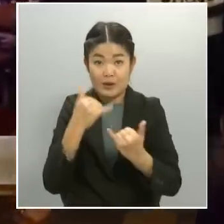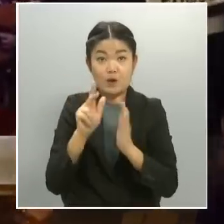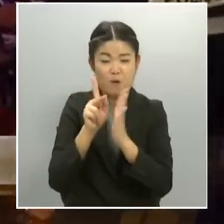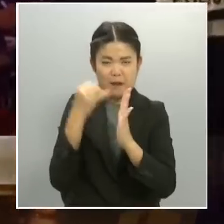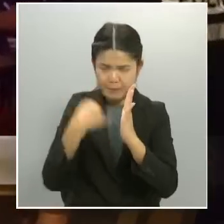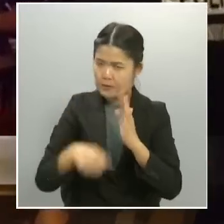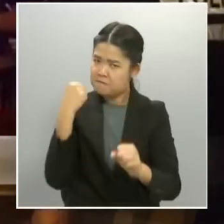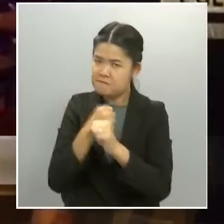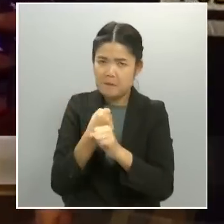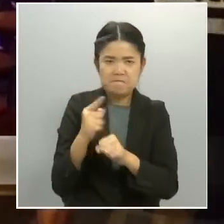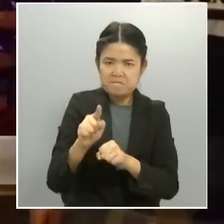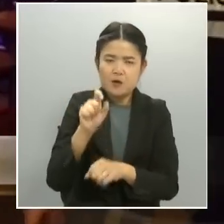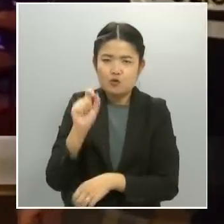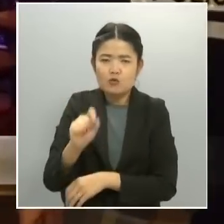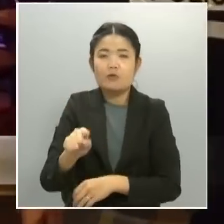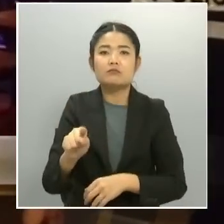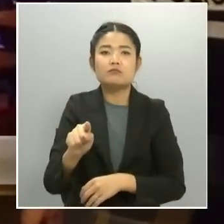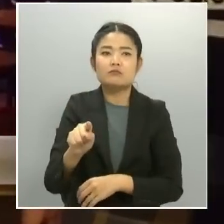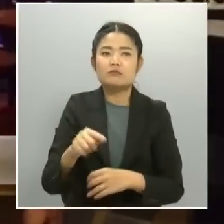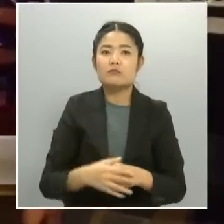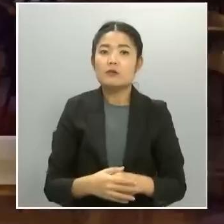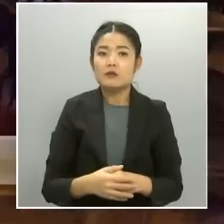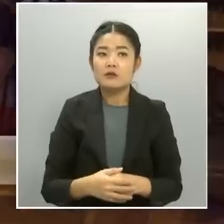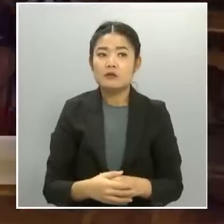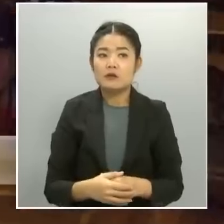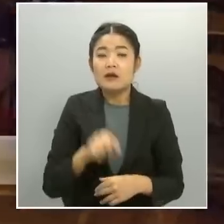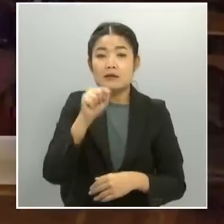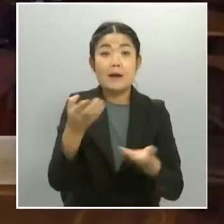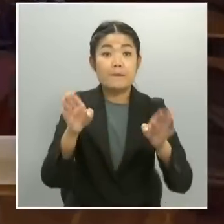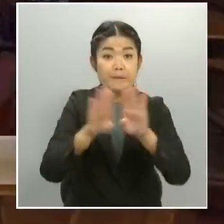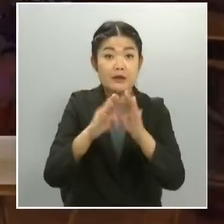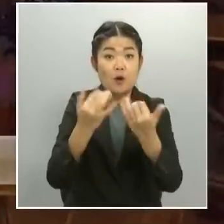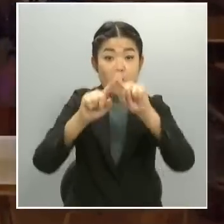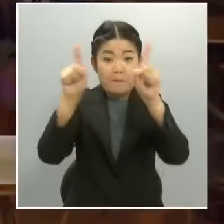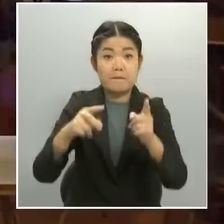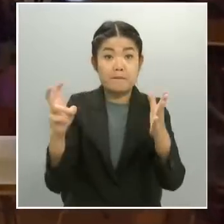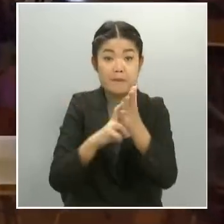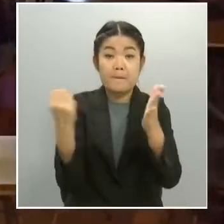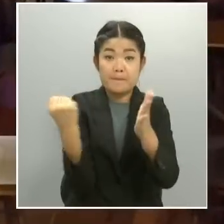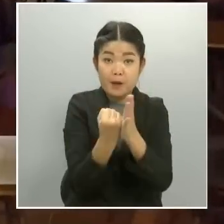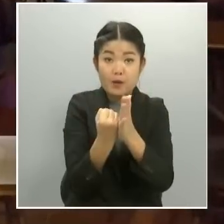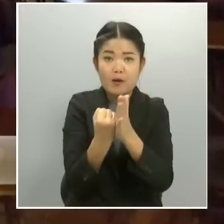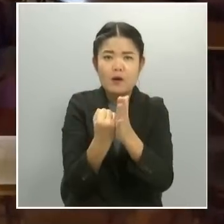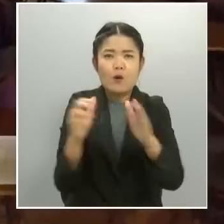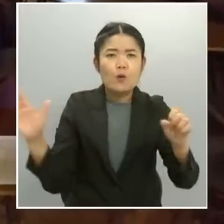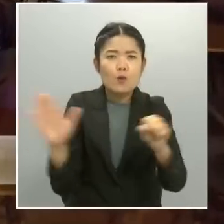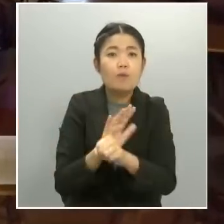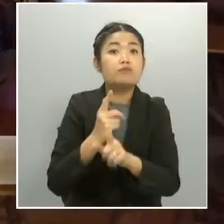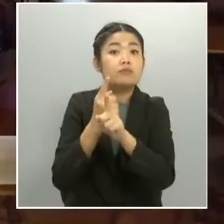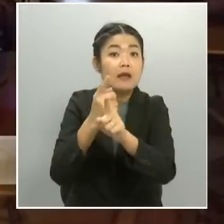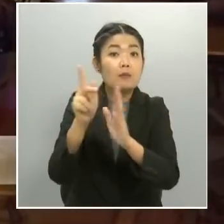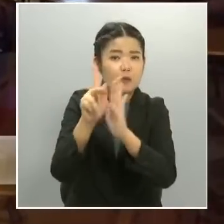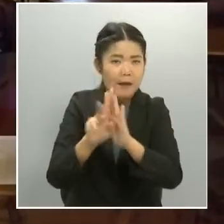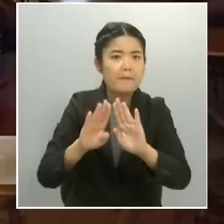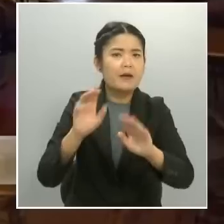การอย่างเต็มที่เราก็เฉียบขาดในส่วนอื่นให้ปิดไปก่อนจนกว่าจะมีใบอนุญาตครบถ้วนตามกฎหมายค่ะ เพราะฉะนั้นข้อที่1